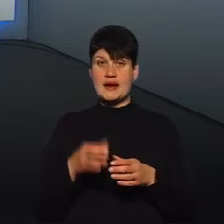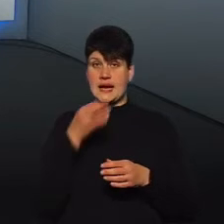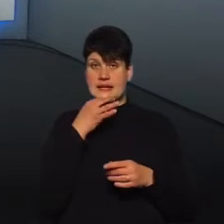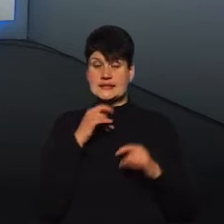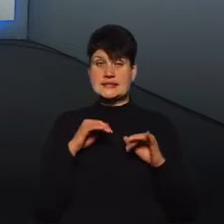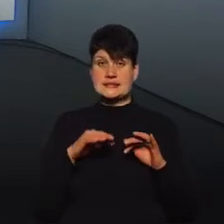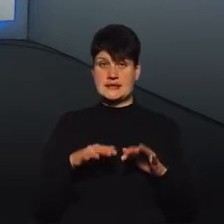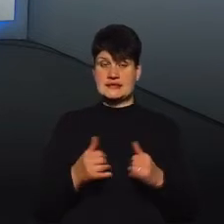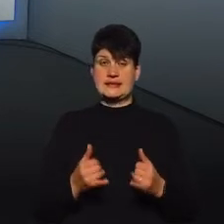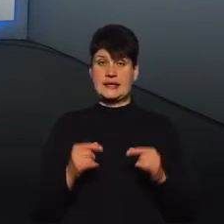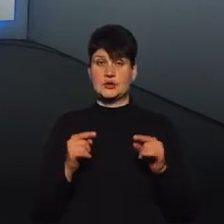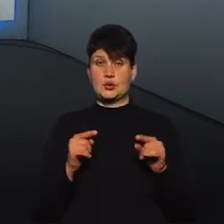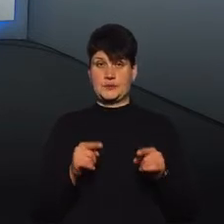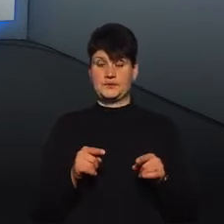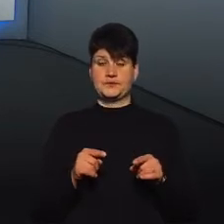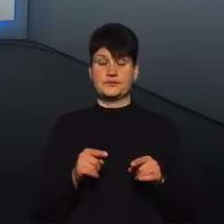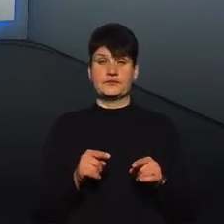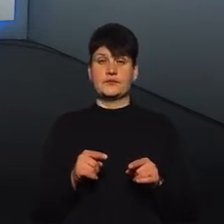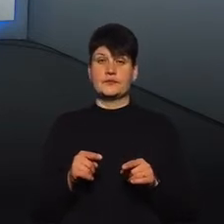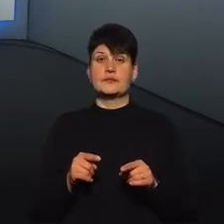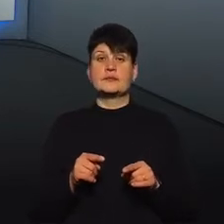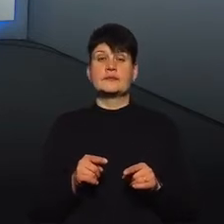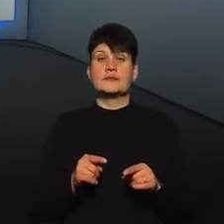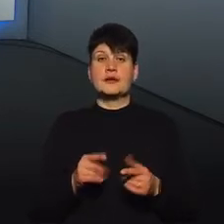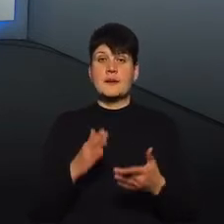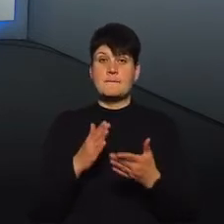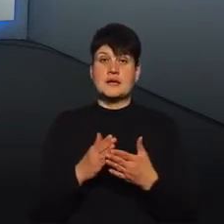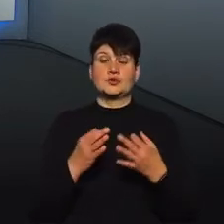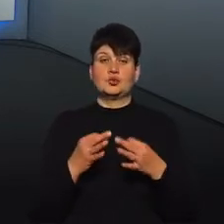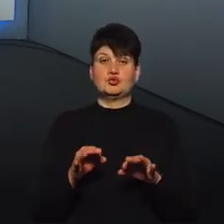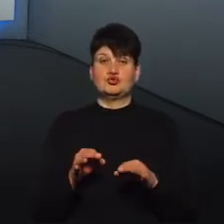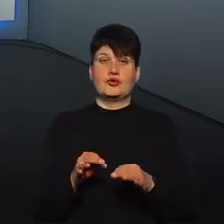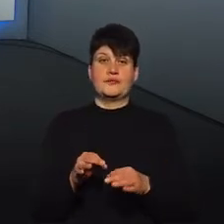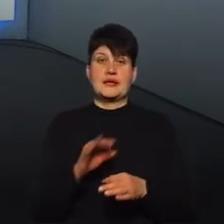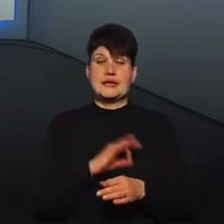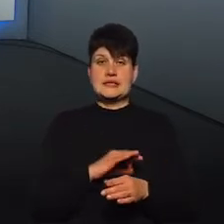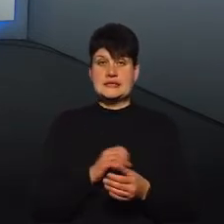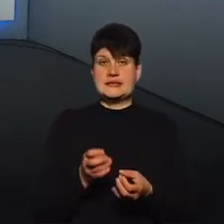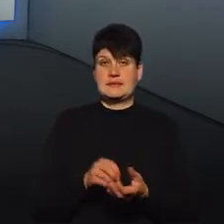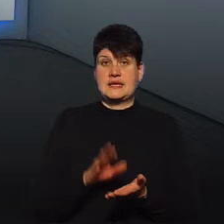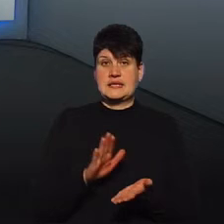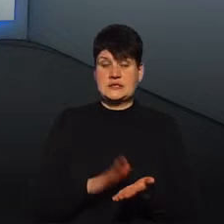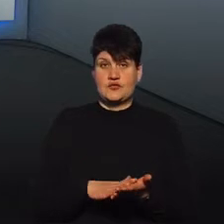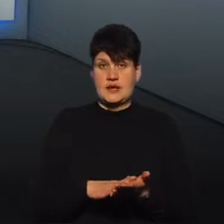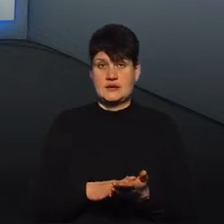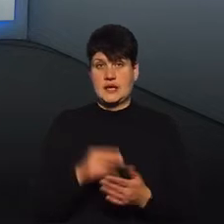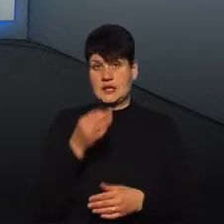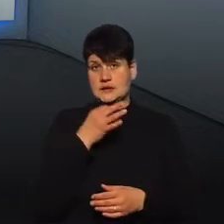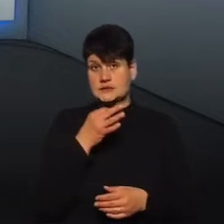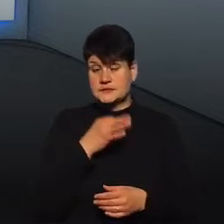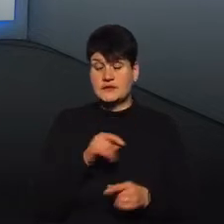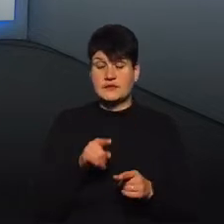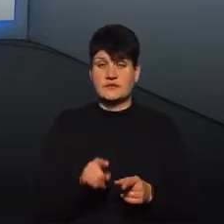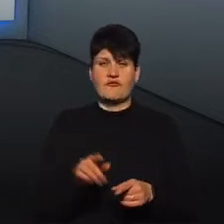так, тому що мати допуск до реалізації, потрібна реєстрація даного лікарського засобу. І він проходить всі фази,